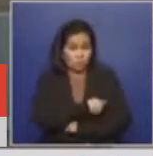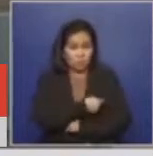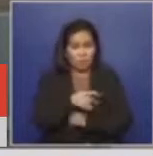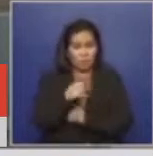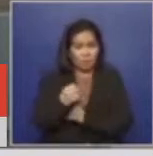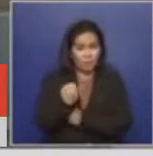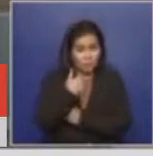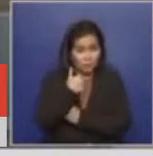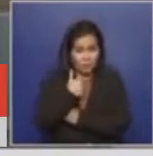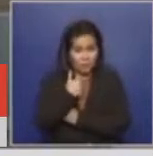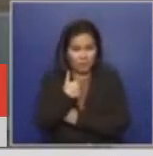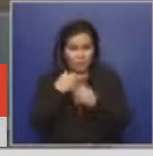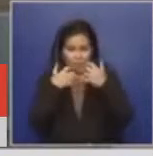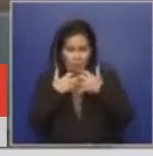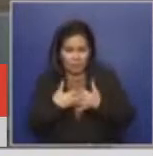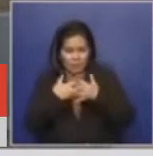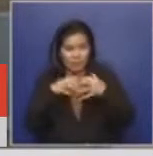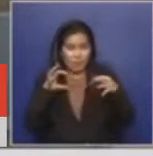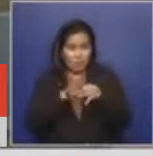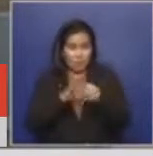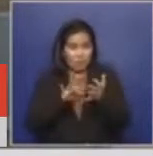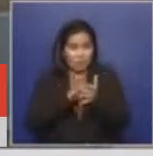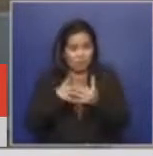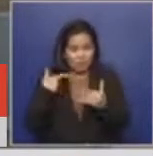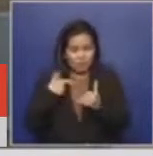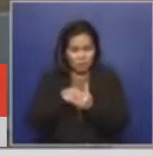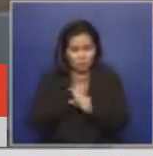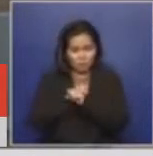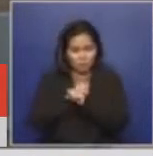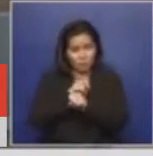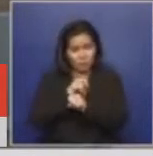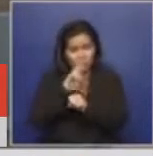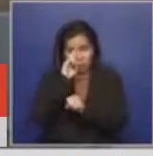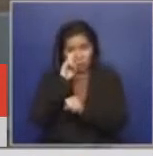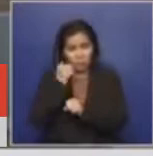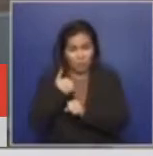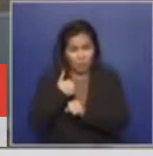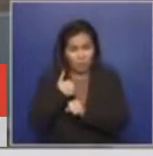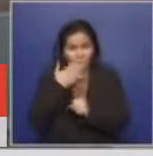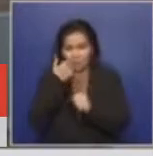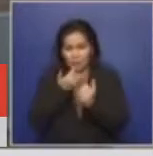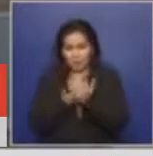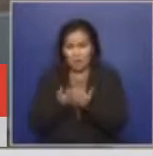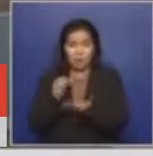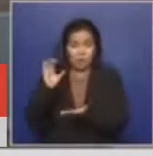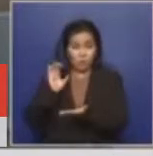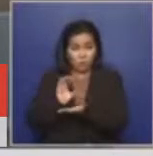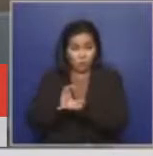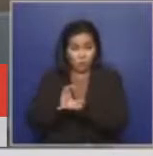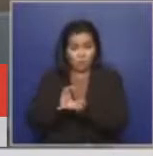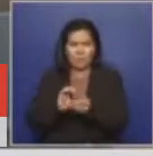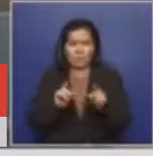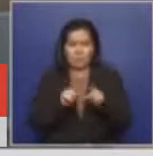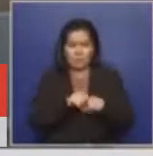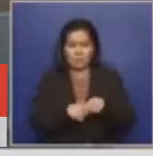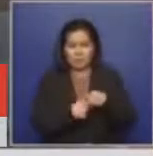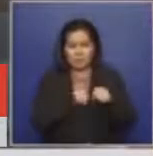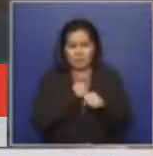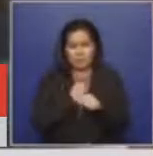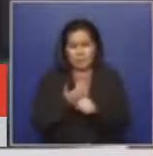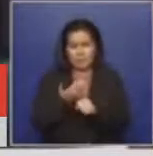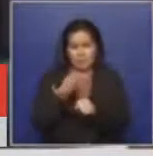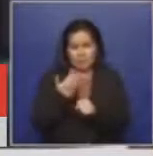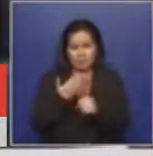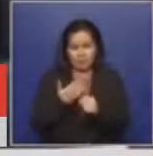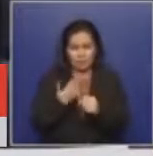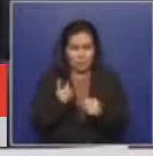ครับงบสาธารณสุขยังน้อยนะครับซึ่งก็เหมือนงบในปีที่ผ่านมานะครับโรงพยาบาลยังขา